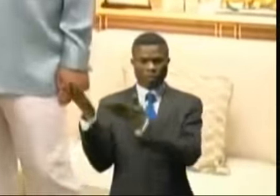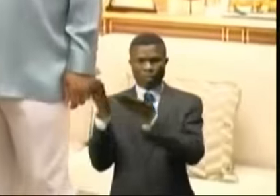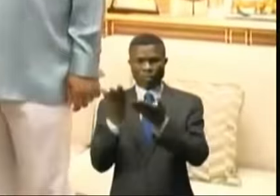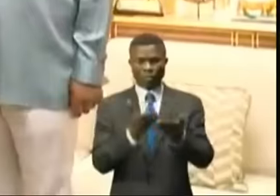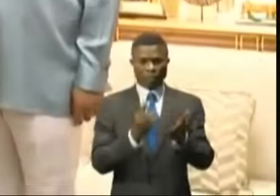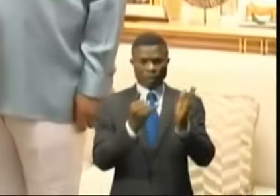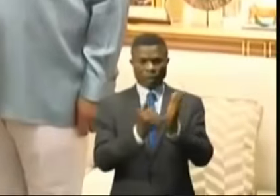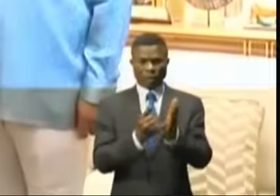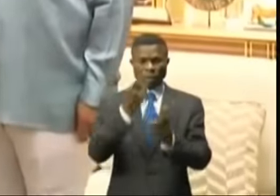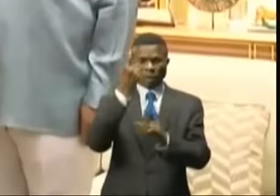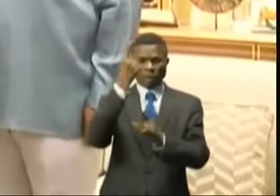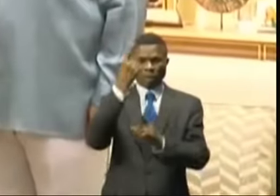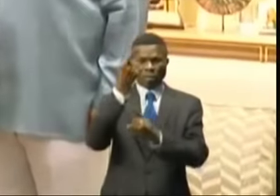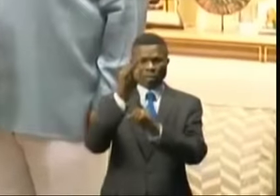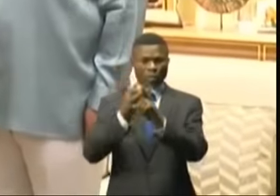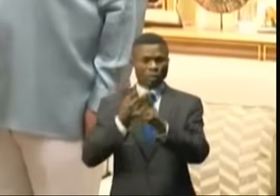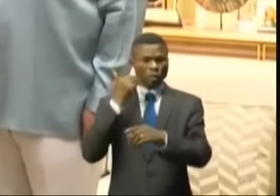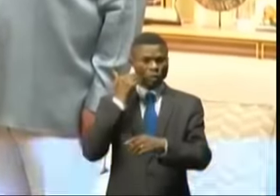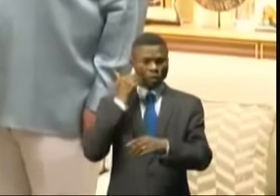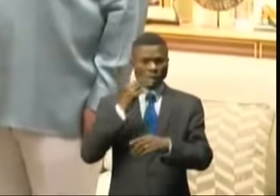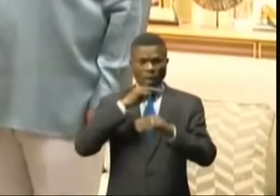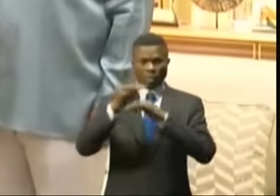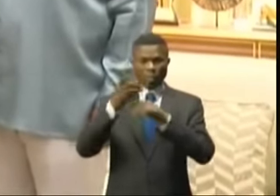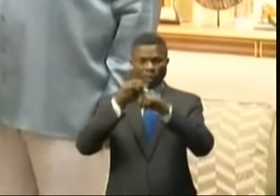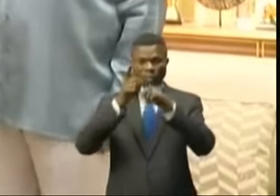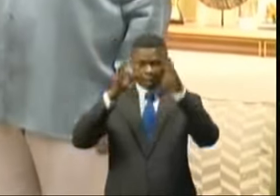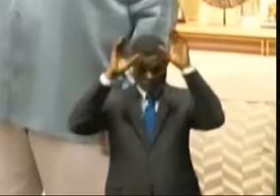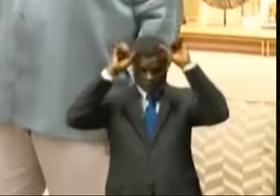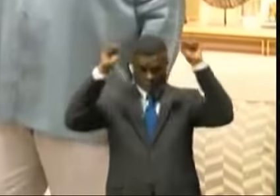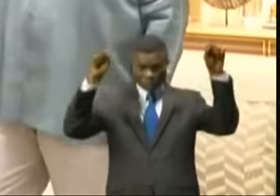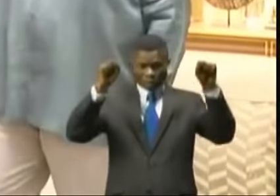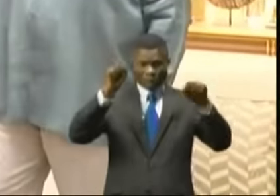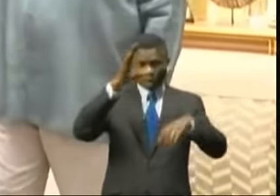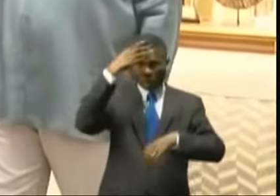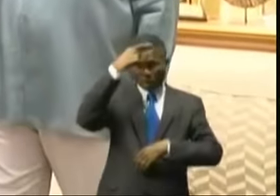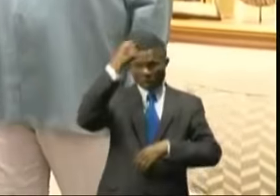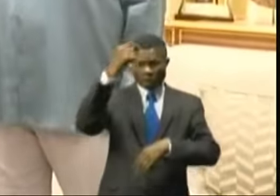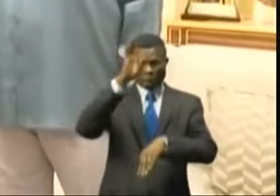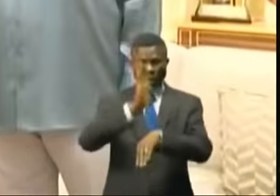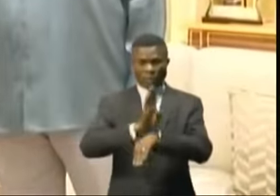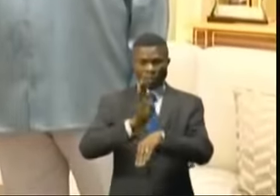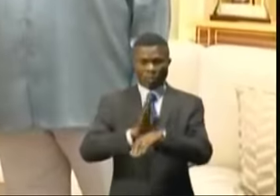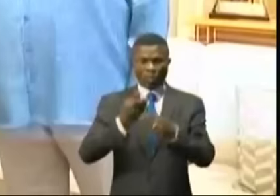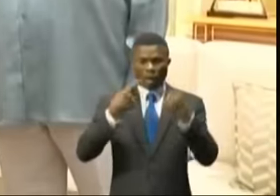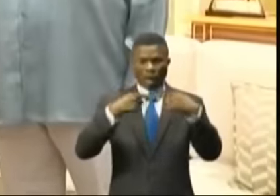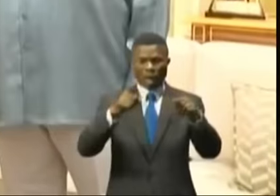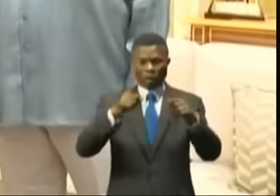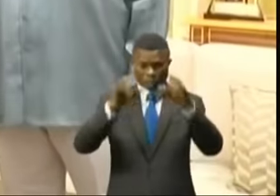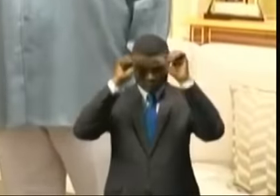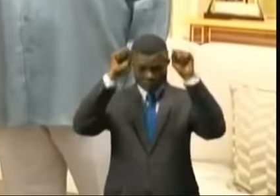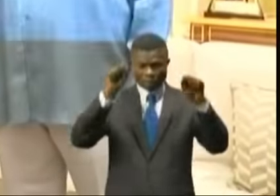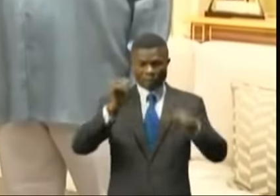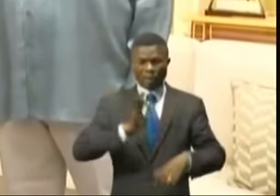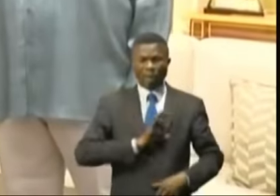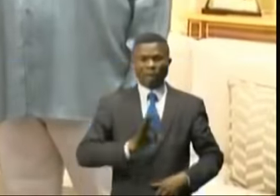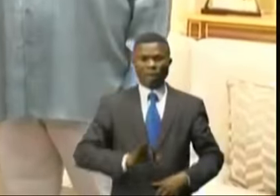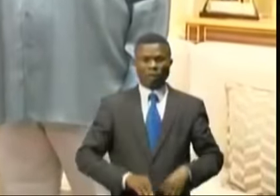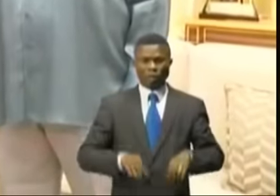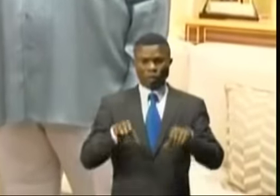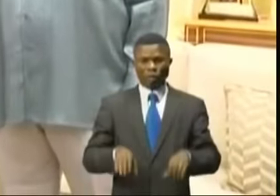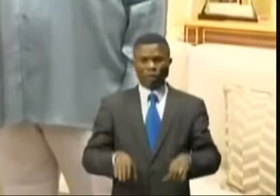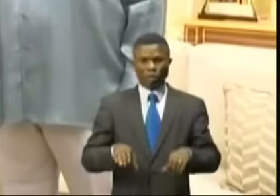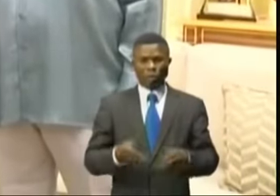samedi 1er juin d'un message du président Denis Sassou Nguesso adressé à son homologue de la RDC,